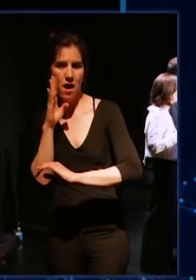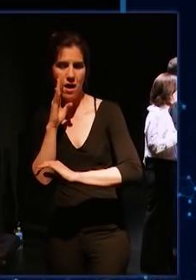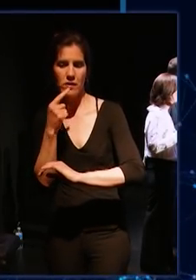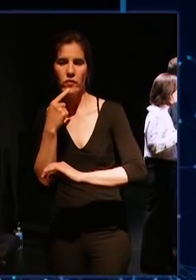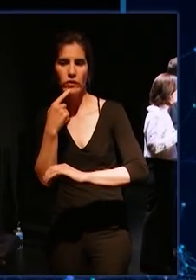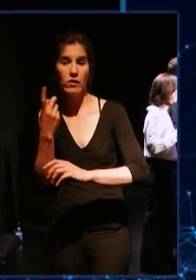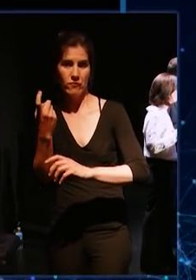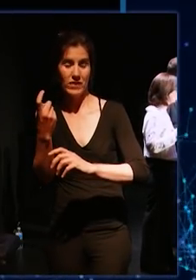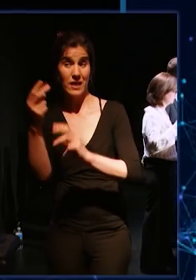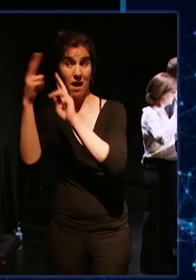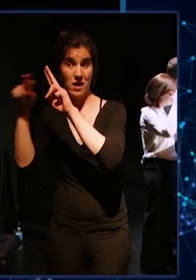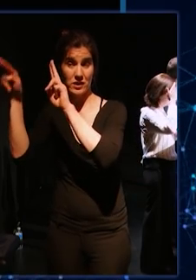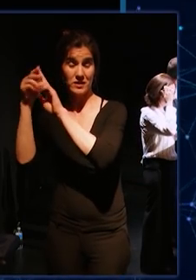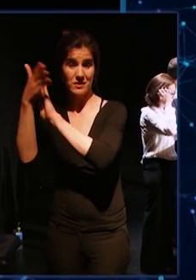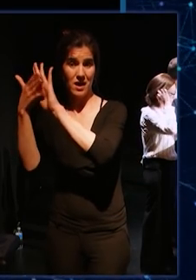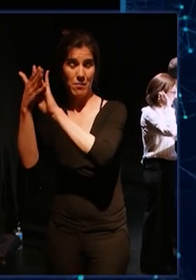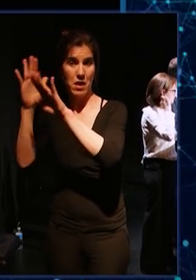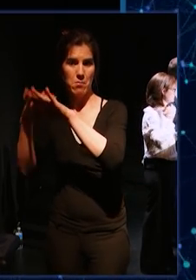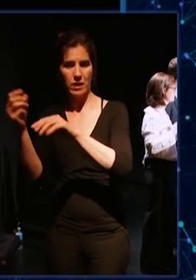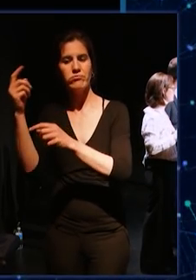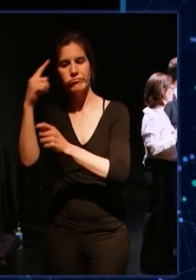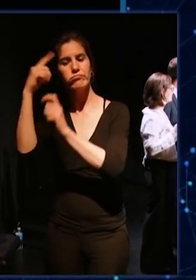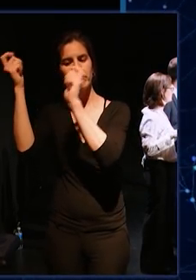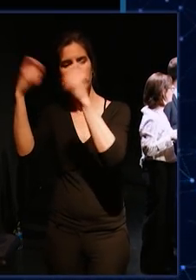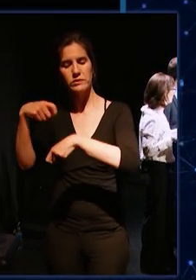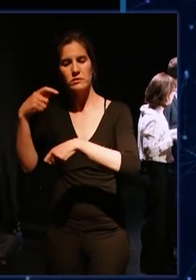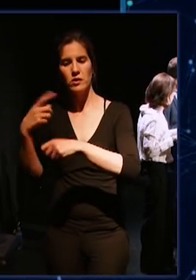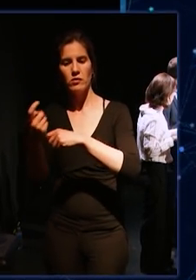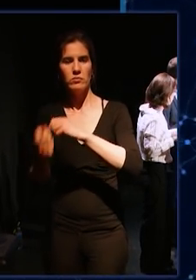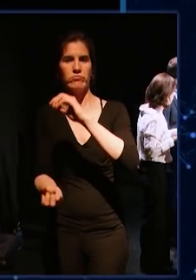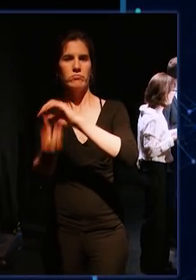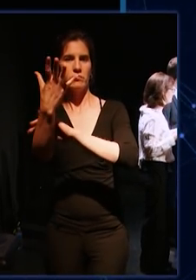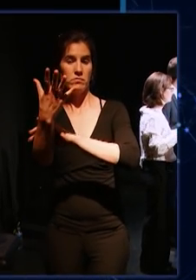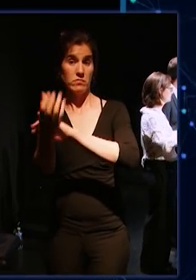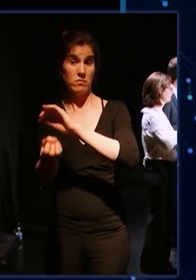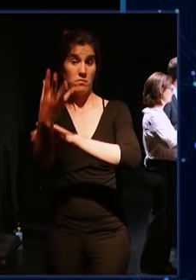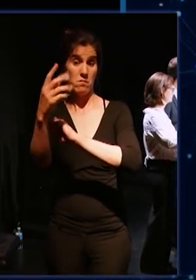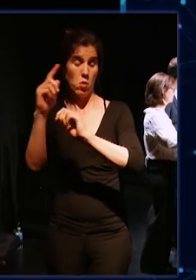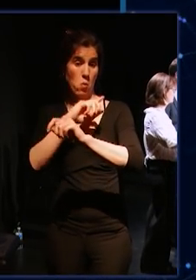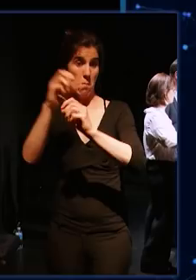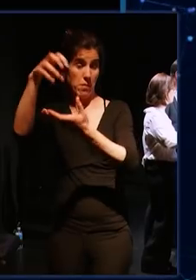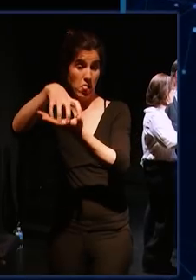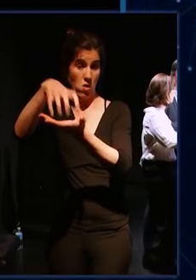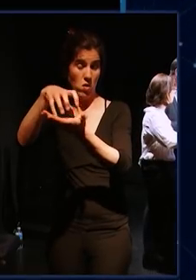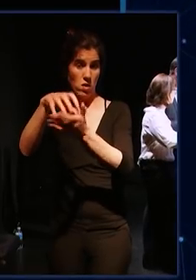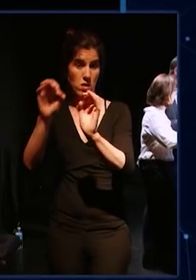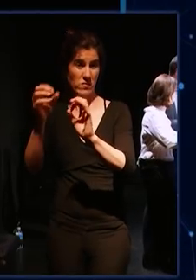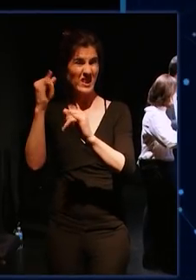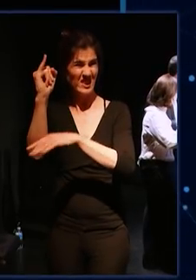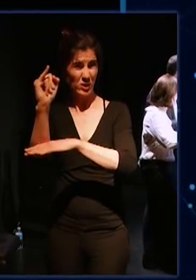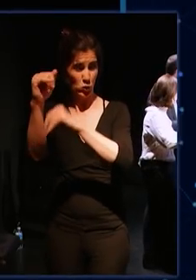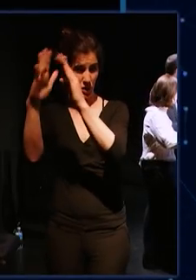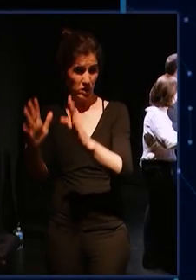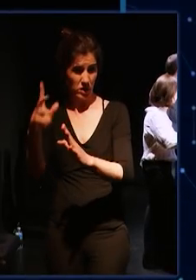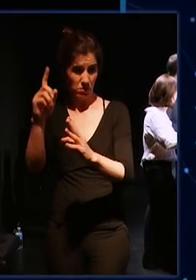Generalitat perquè construeixi el pavelló de l'Institut Pla Marcell, el cobriment de la pista exterior del